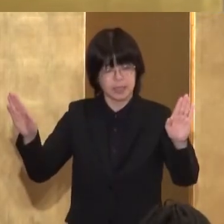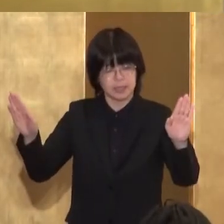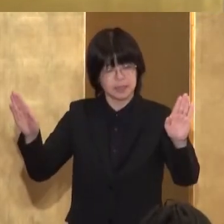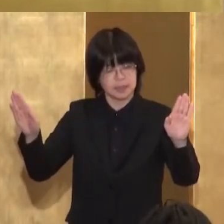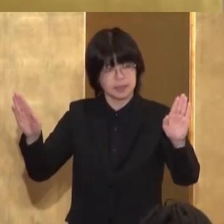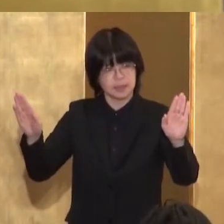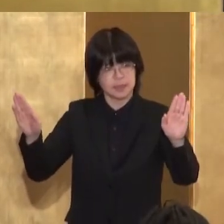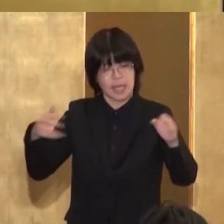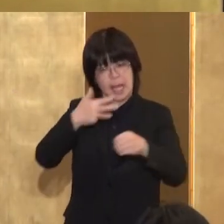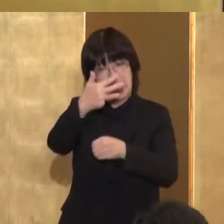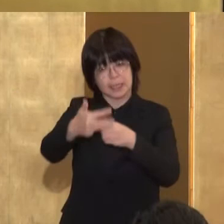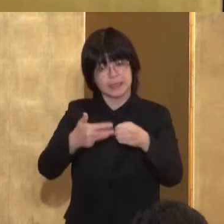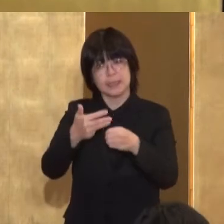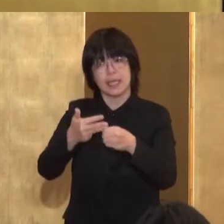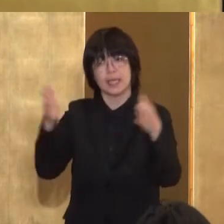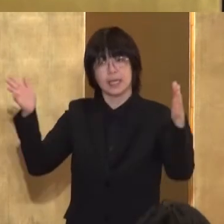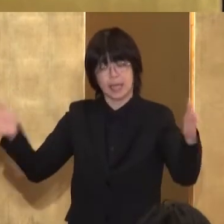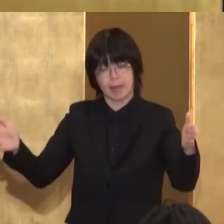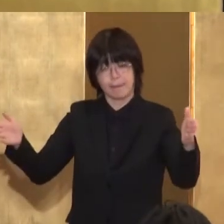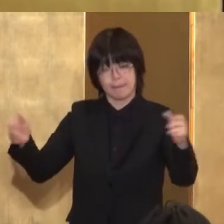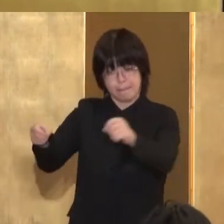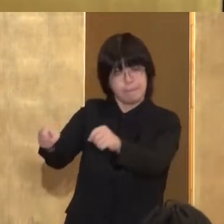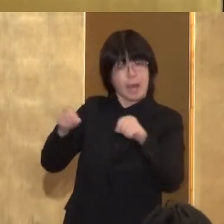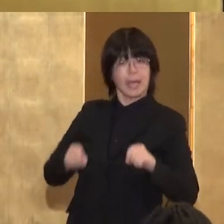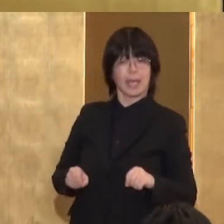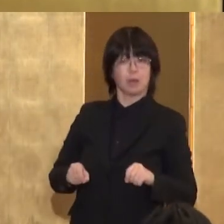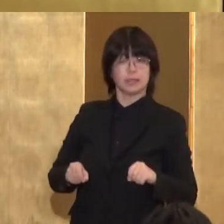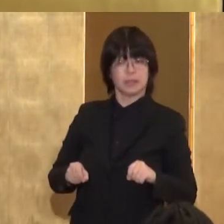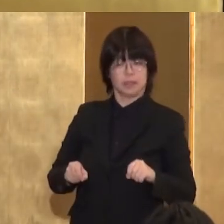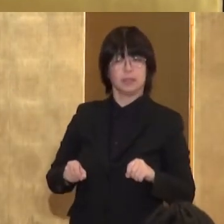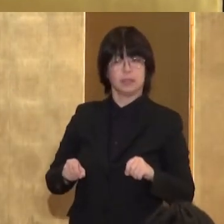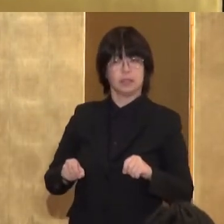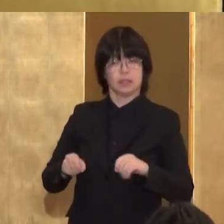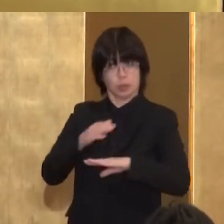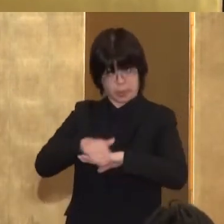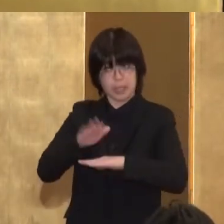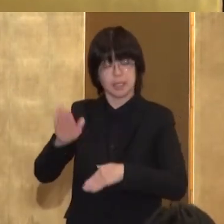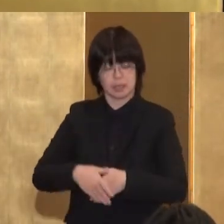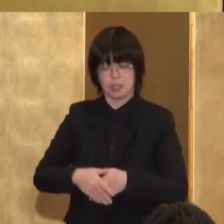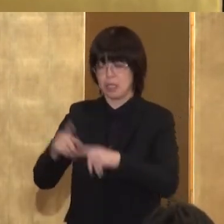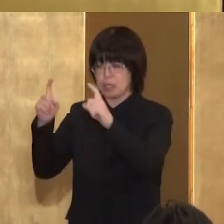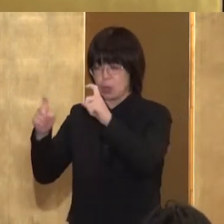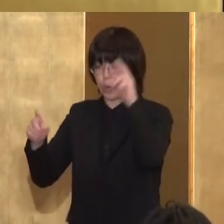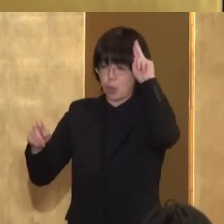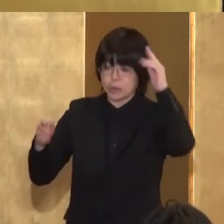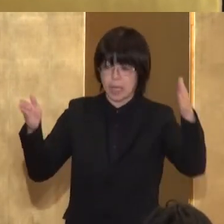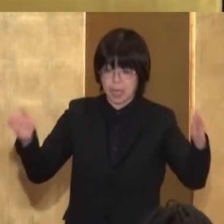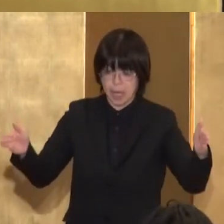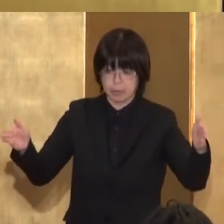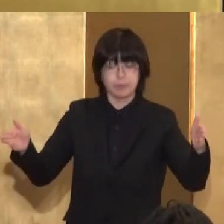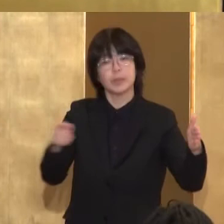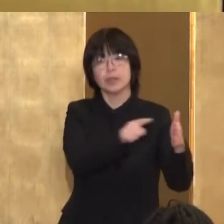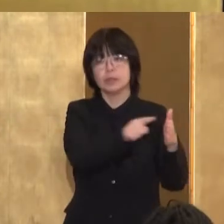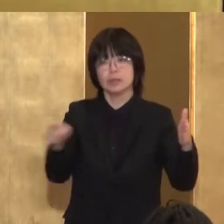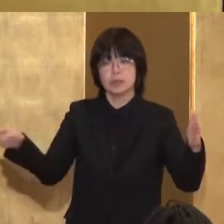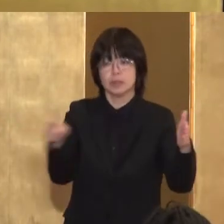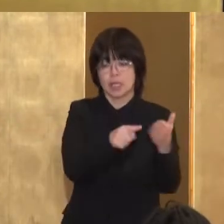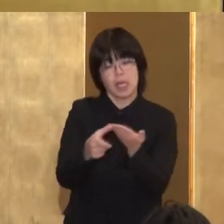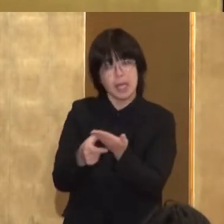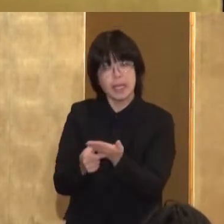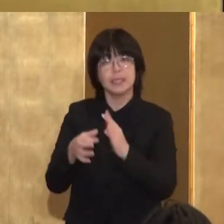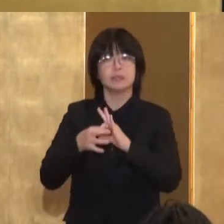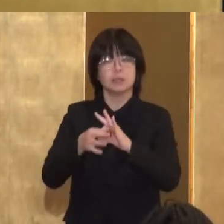大8年間前倒しをいたします。名古屋大阪間のルート、そして駅